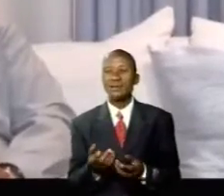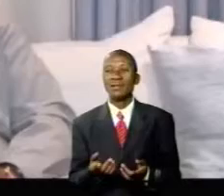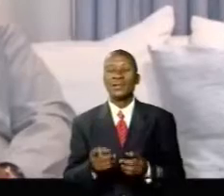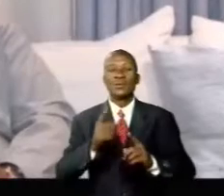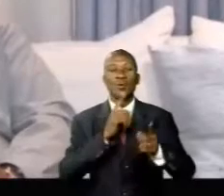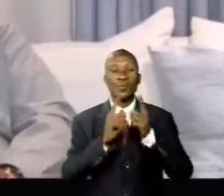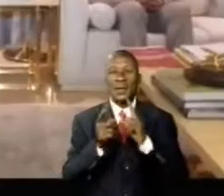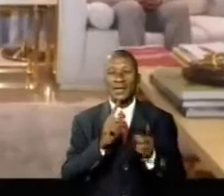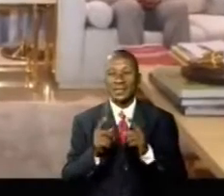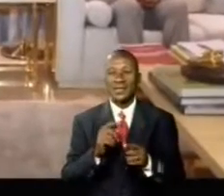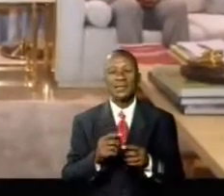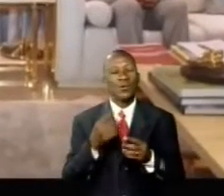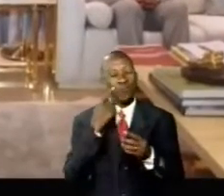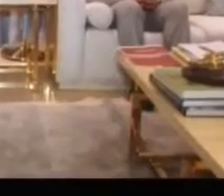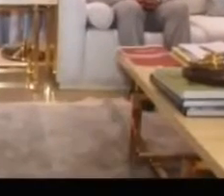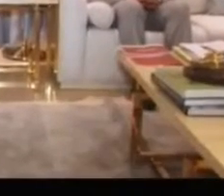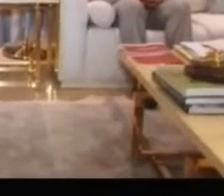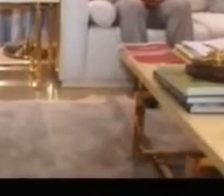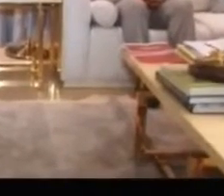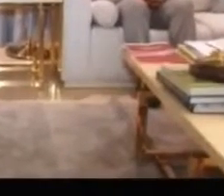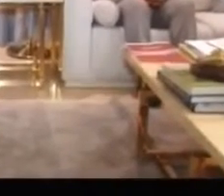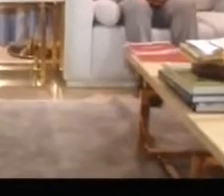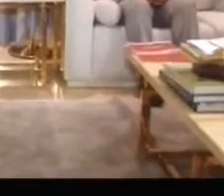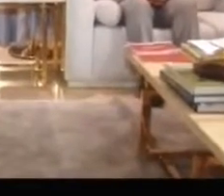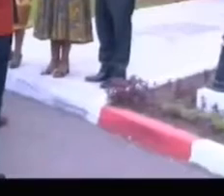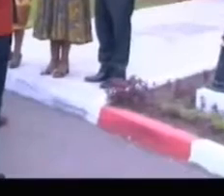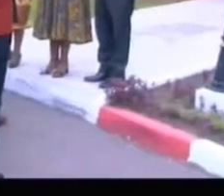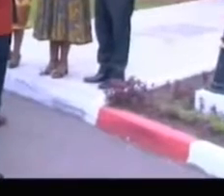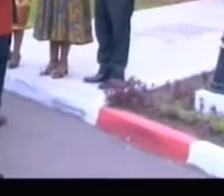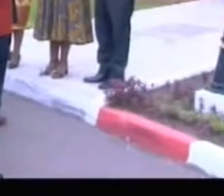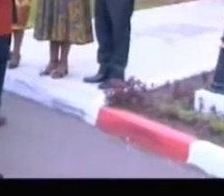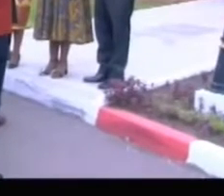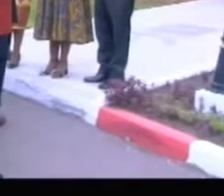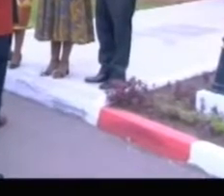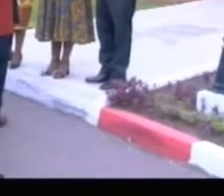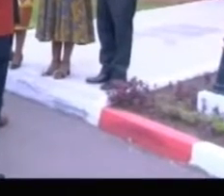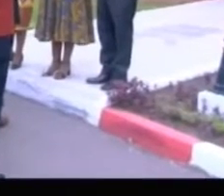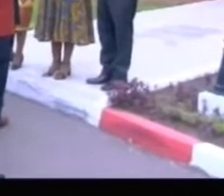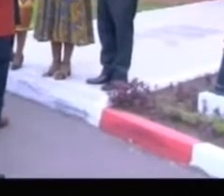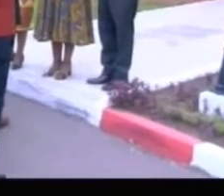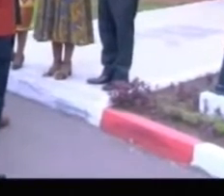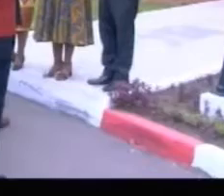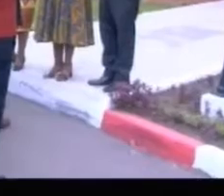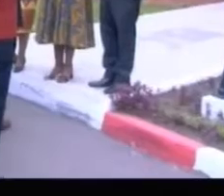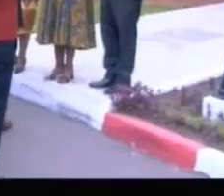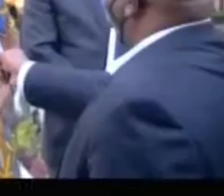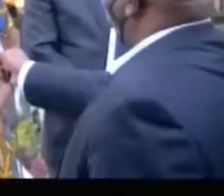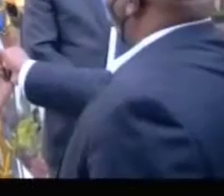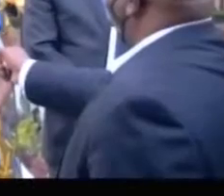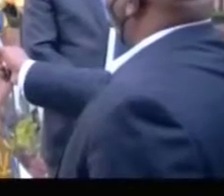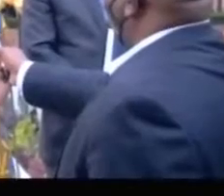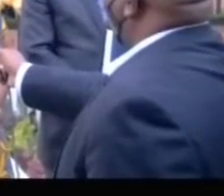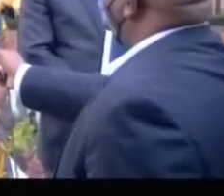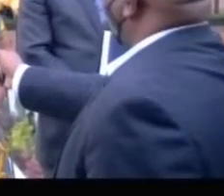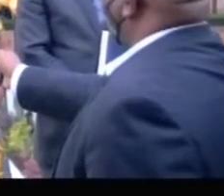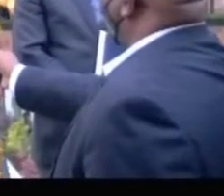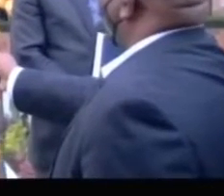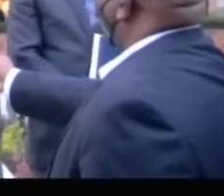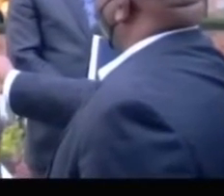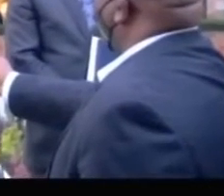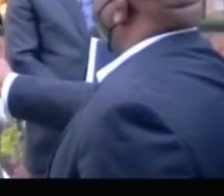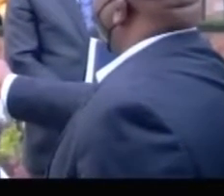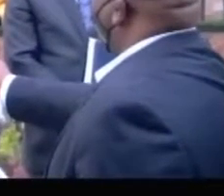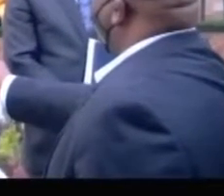Tshilombo, l'Afrique pourrait bien trouver une solution. La directrice exécutive de l'ONU-SIDA souhaite que l'Afrique accède le